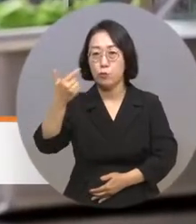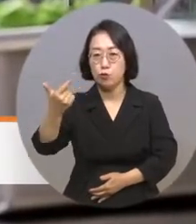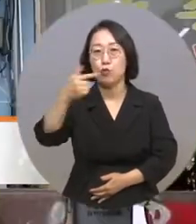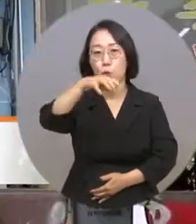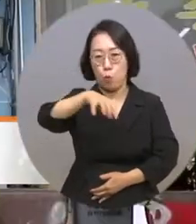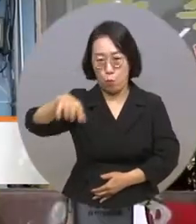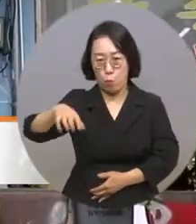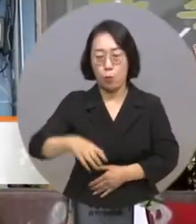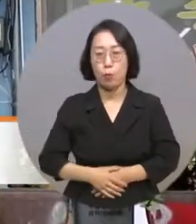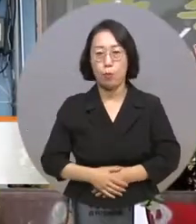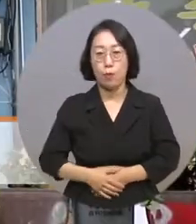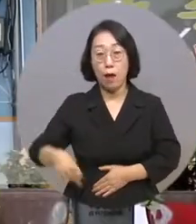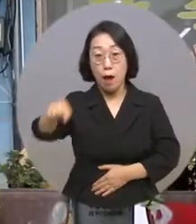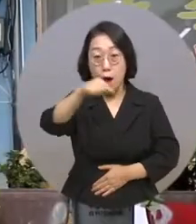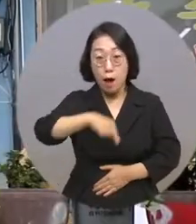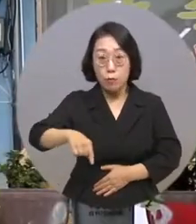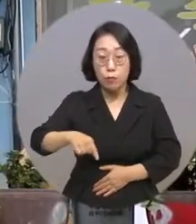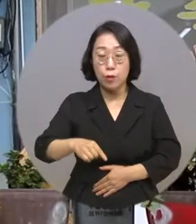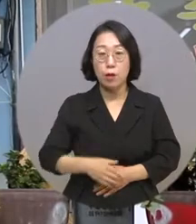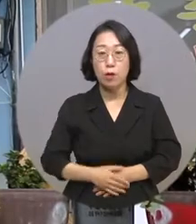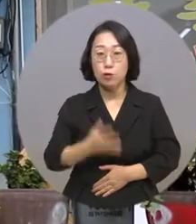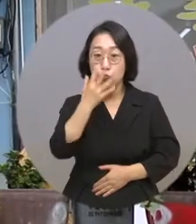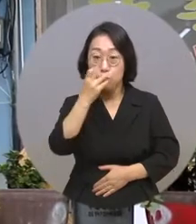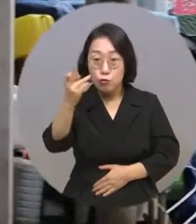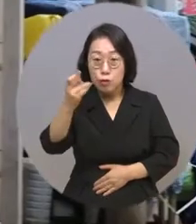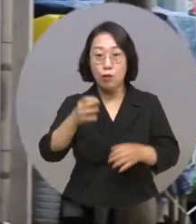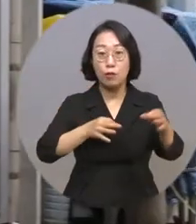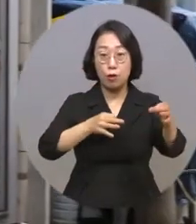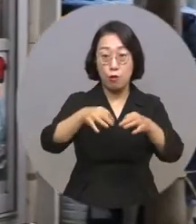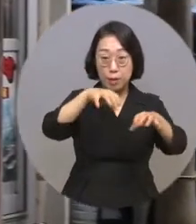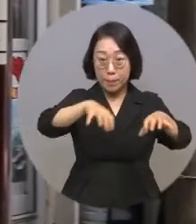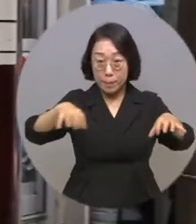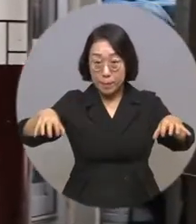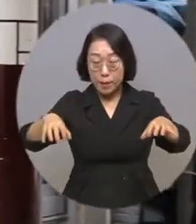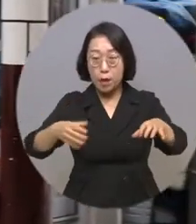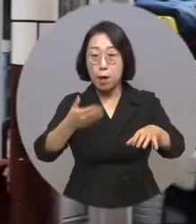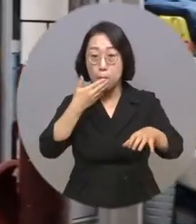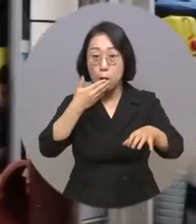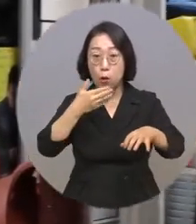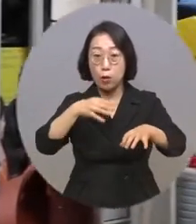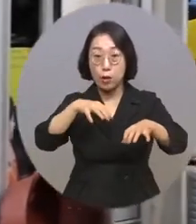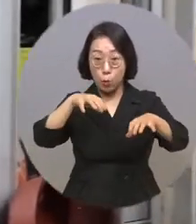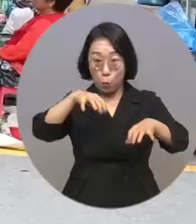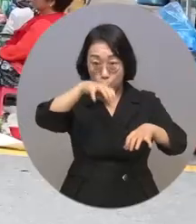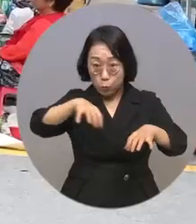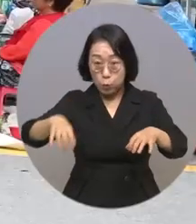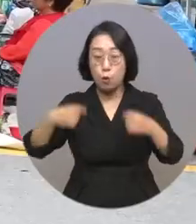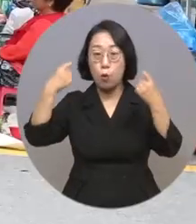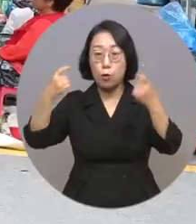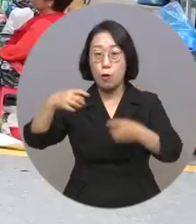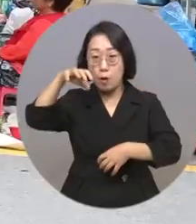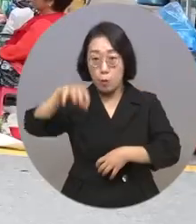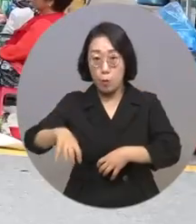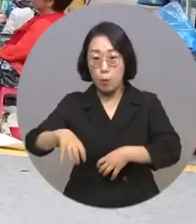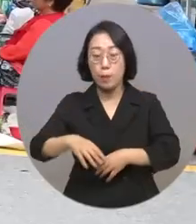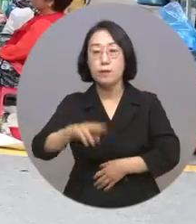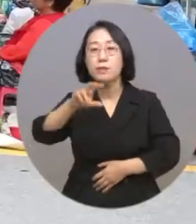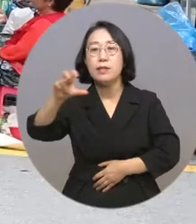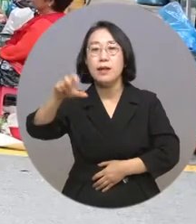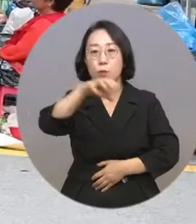5,396곳입니다. 이 가운데 순천 웃장 국밥거리 등 도내 유명 먹거리 골목과 관광지